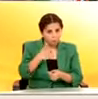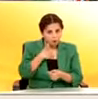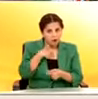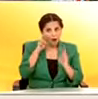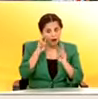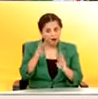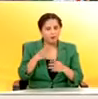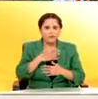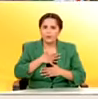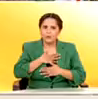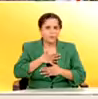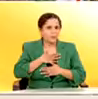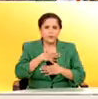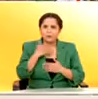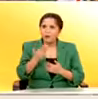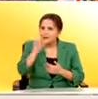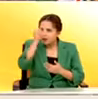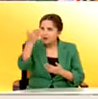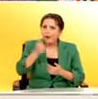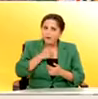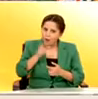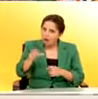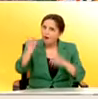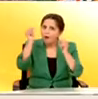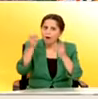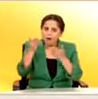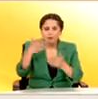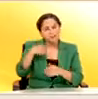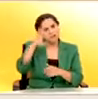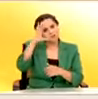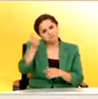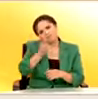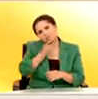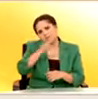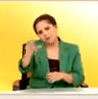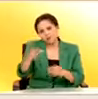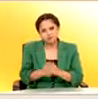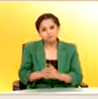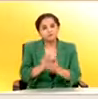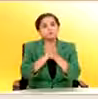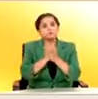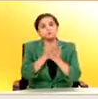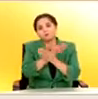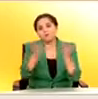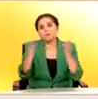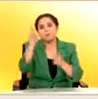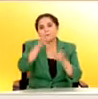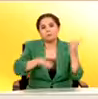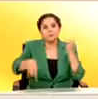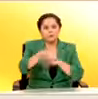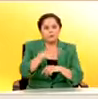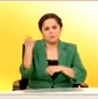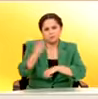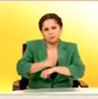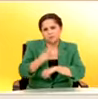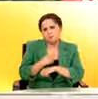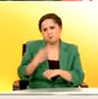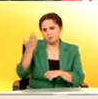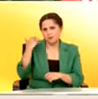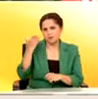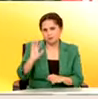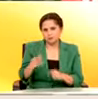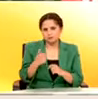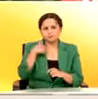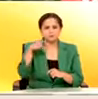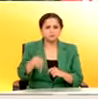वो क्षण अविस्मरणीय रहेगा। मेरे प्यारे देशवासियों, कुछ दिनों पहले